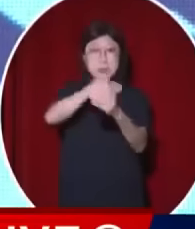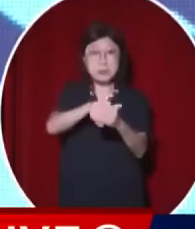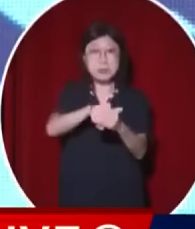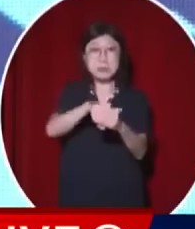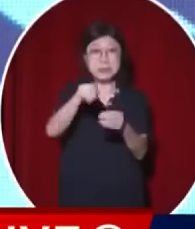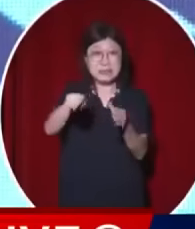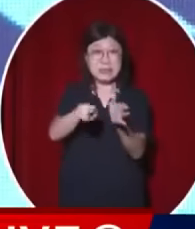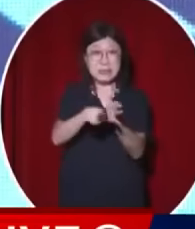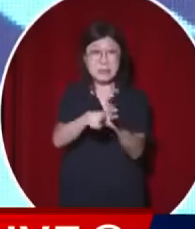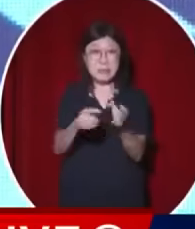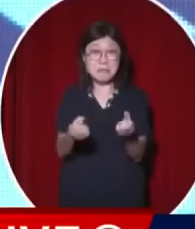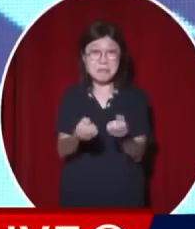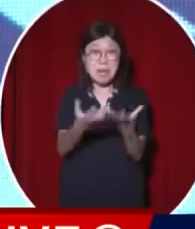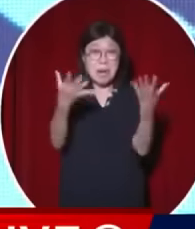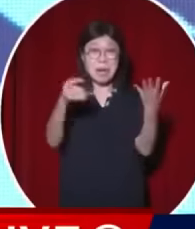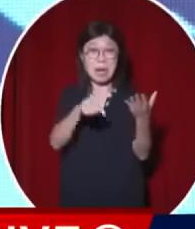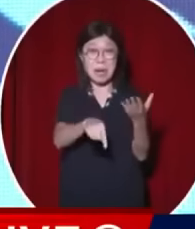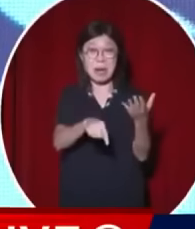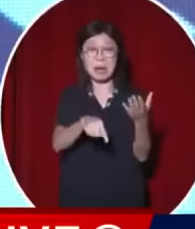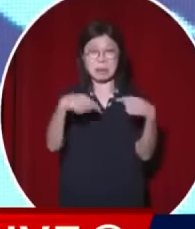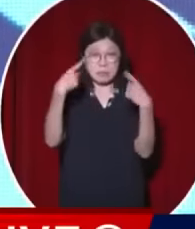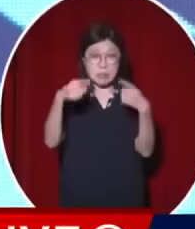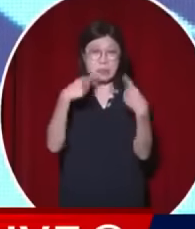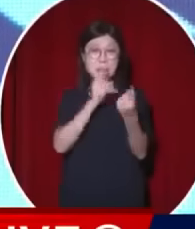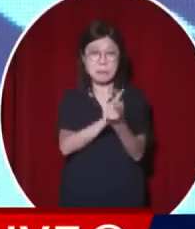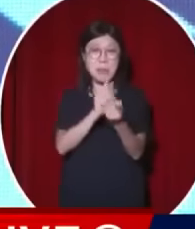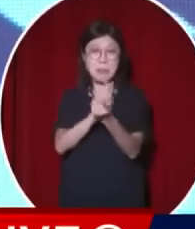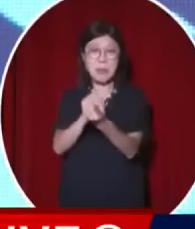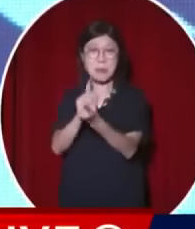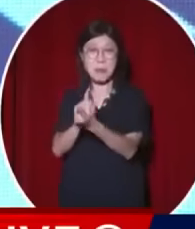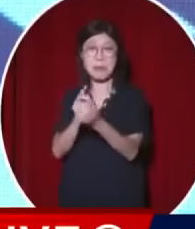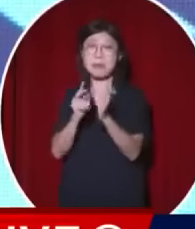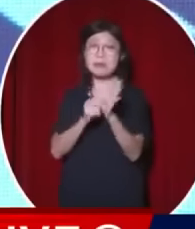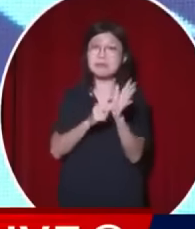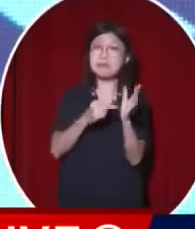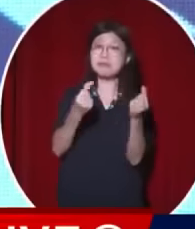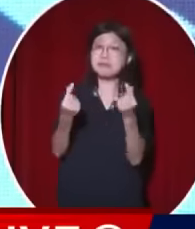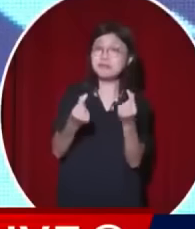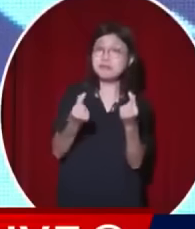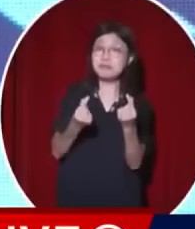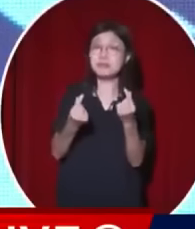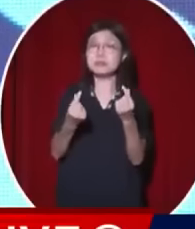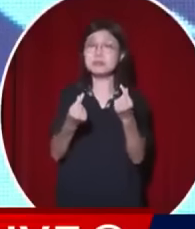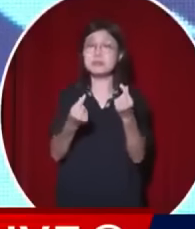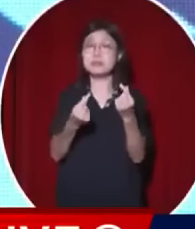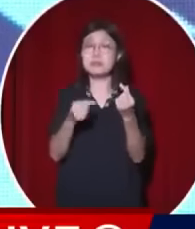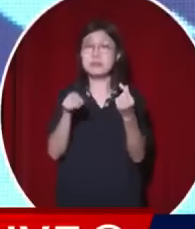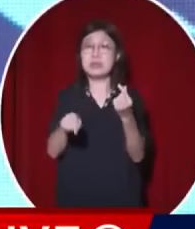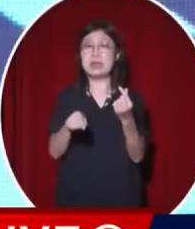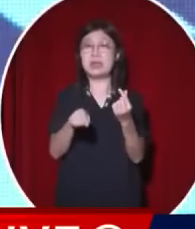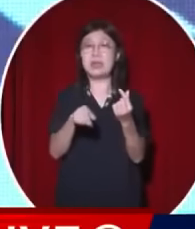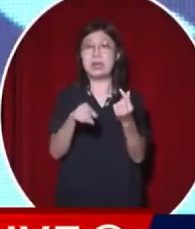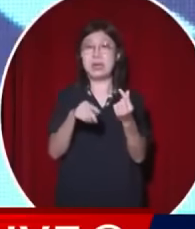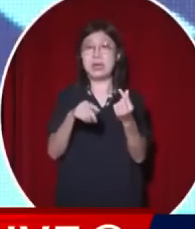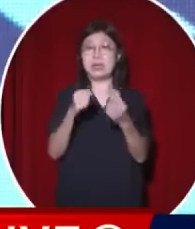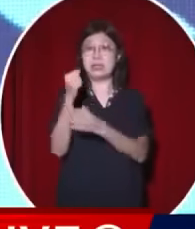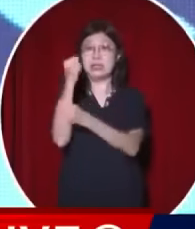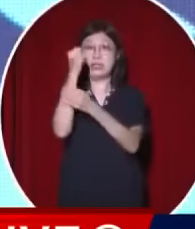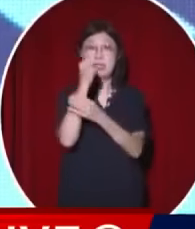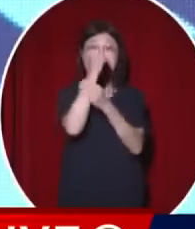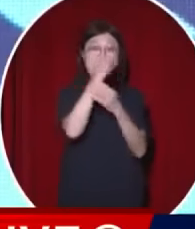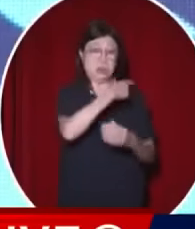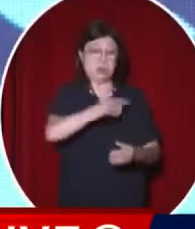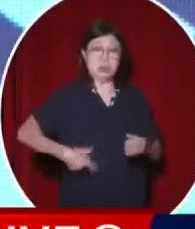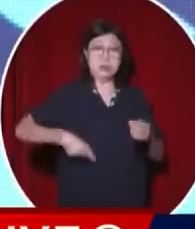这一类的事情还真的不少，像是群组里面可能因为的支持的候选人不一样，就